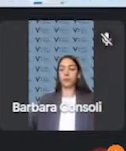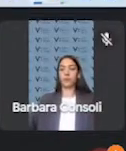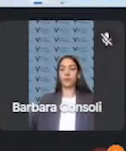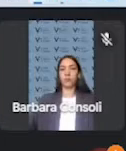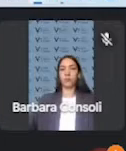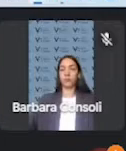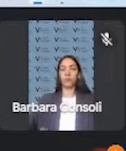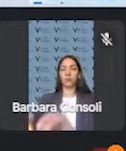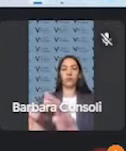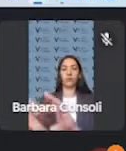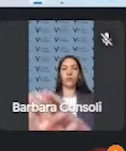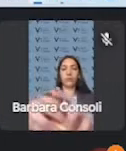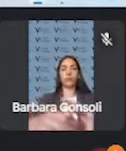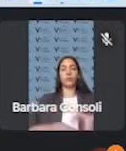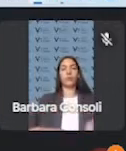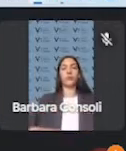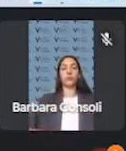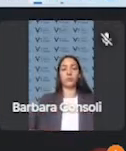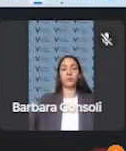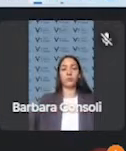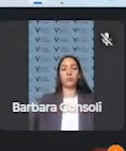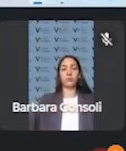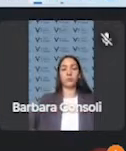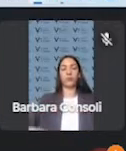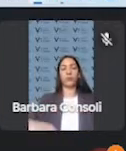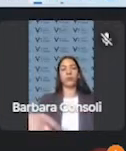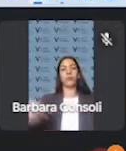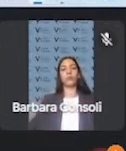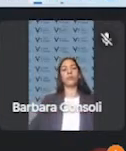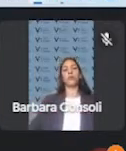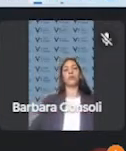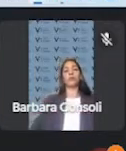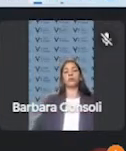portale del Dipartimento.